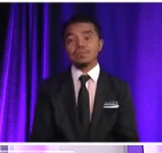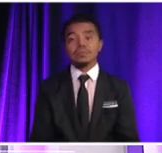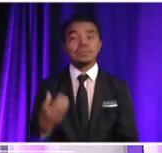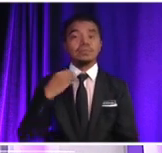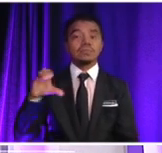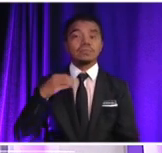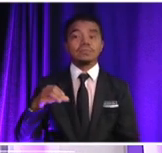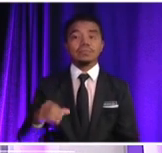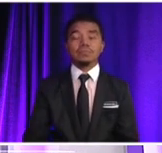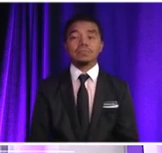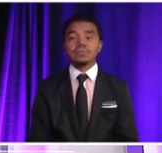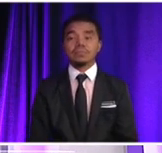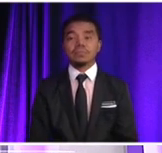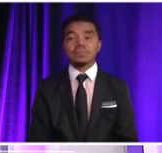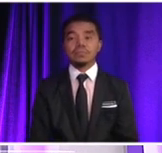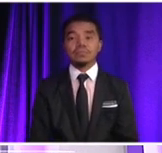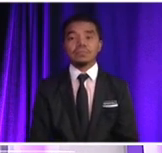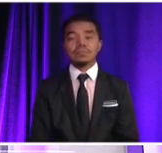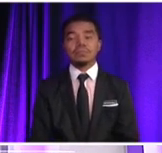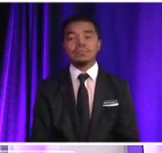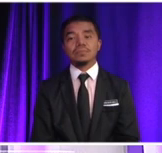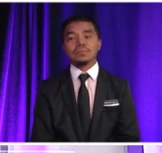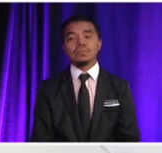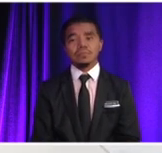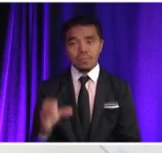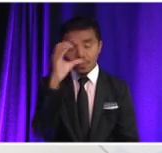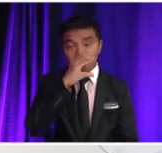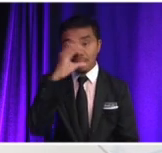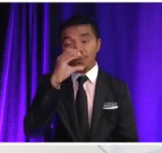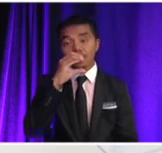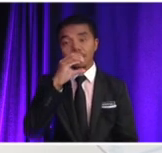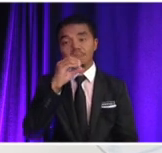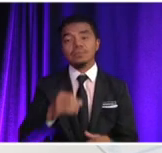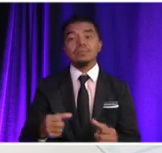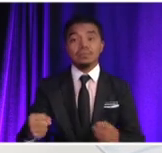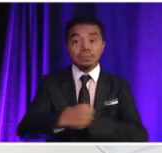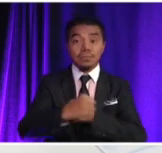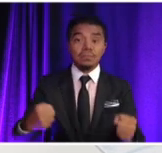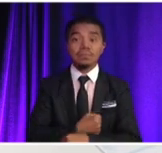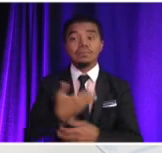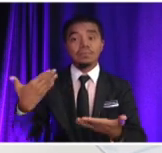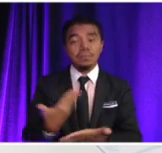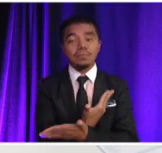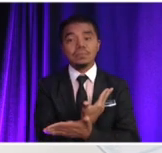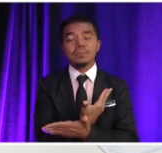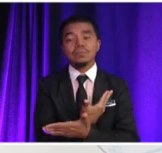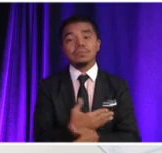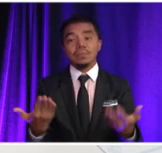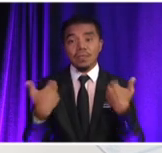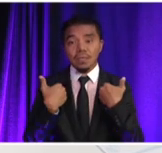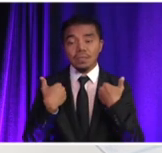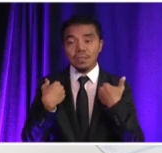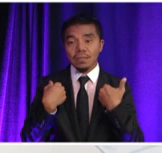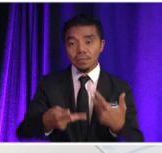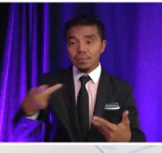Usahawan menaruh ke perniagaan baru jawaban saya betul betul mewujudkan produk baru